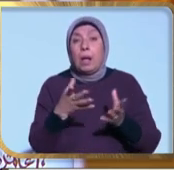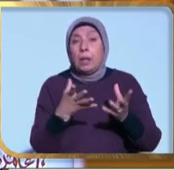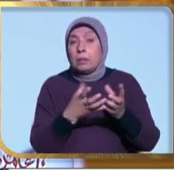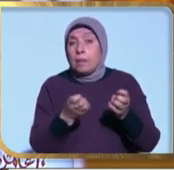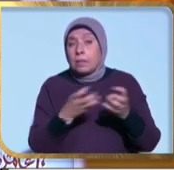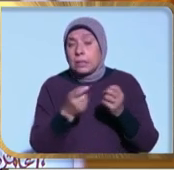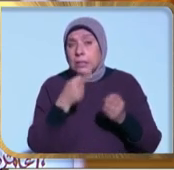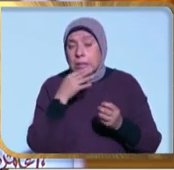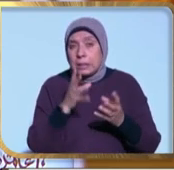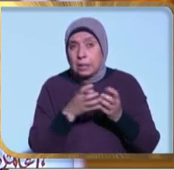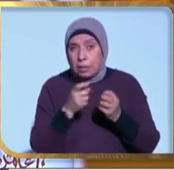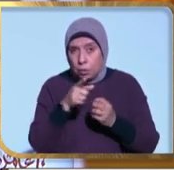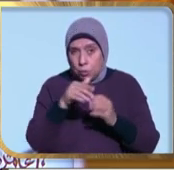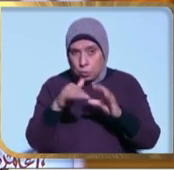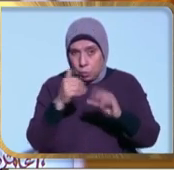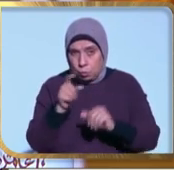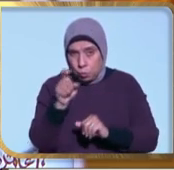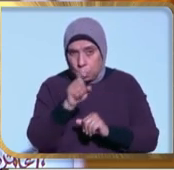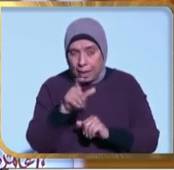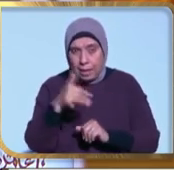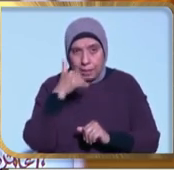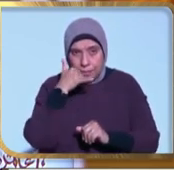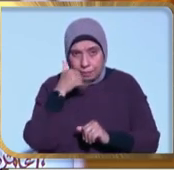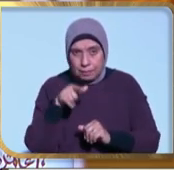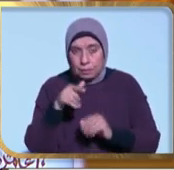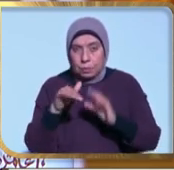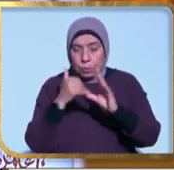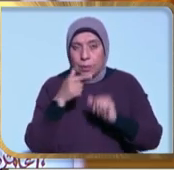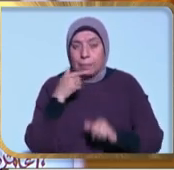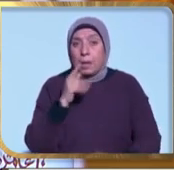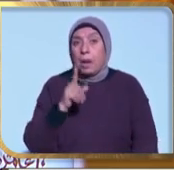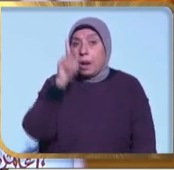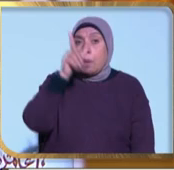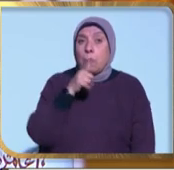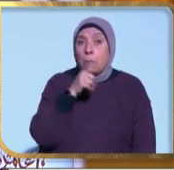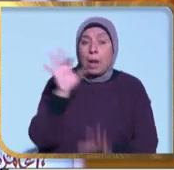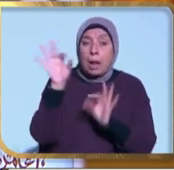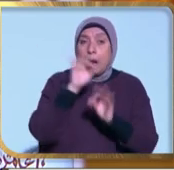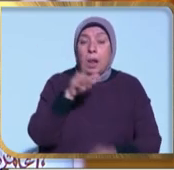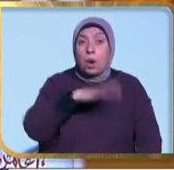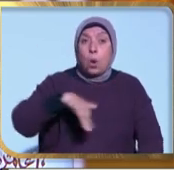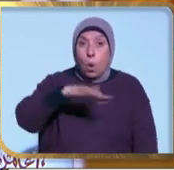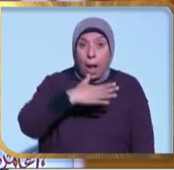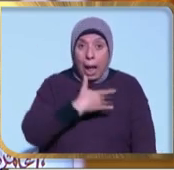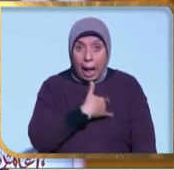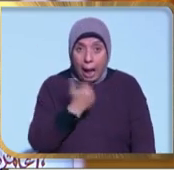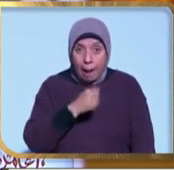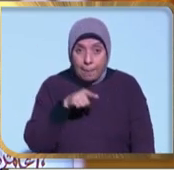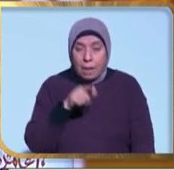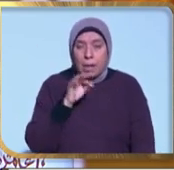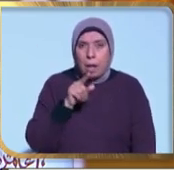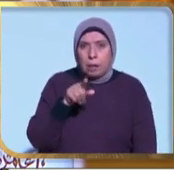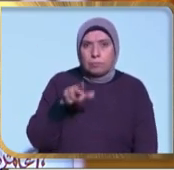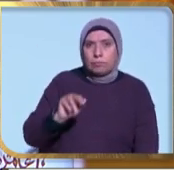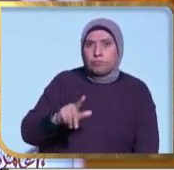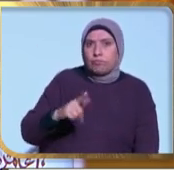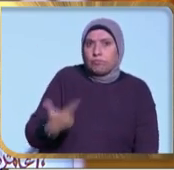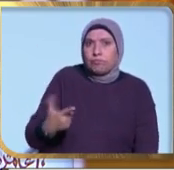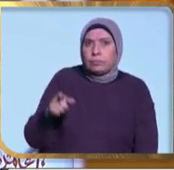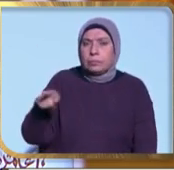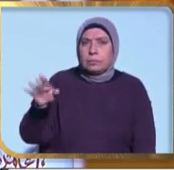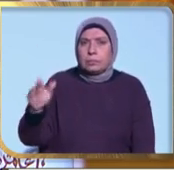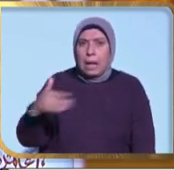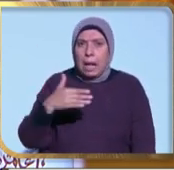السؤال عنها ان المولى سبحانه وتعالى يقول يا ايها الذين امنوا لا تتخذوا اليهود والنصارى